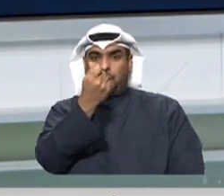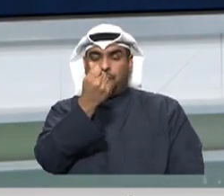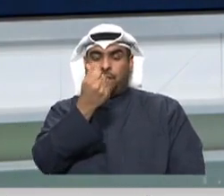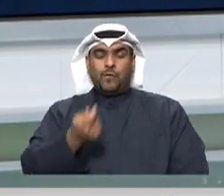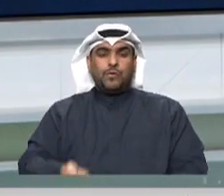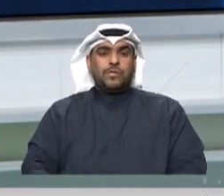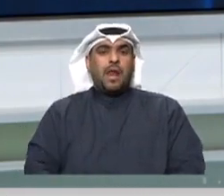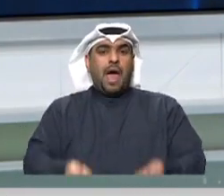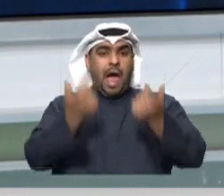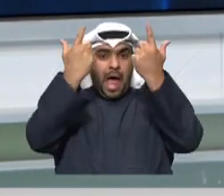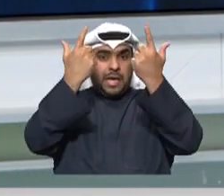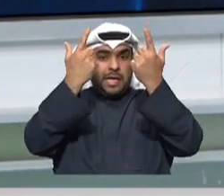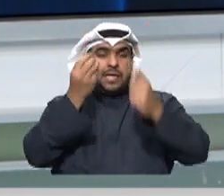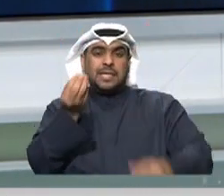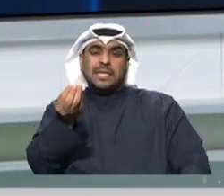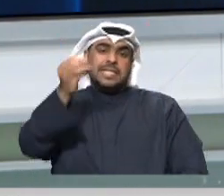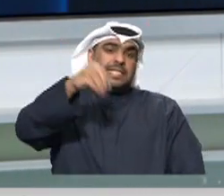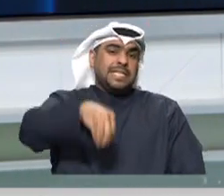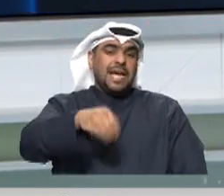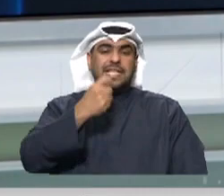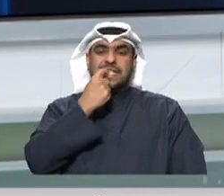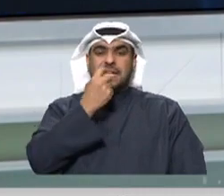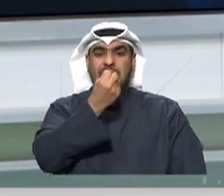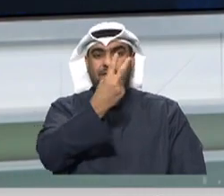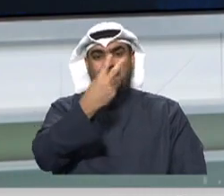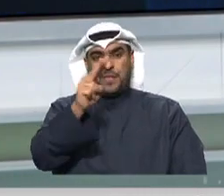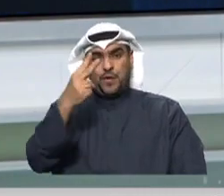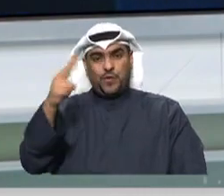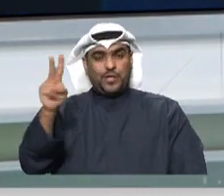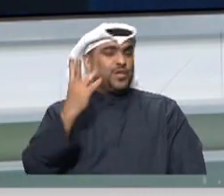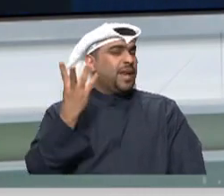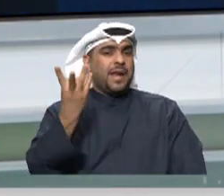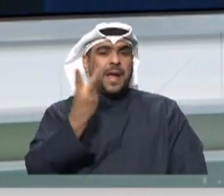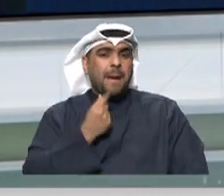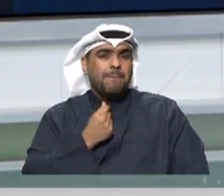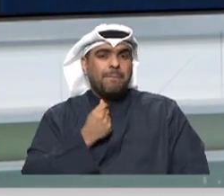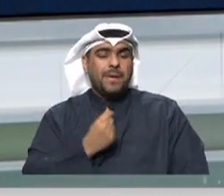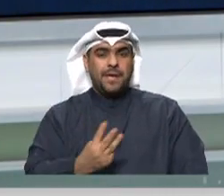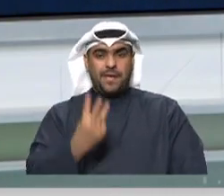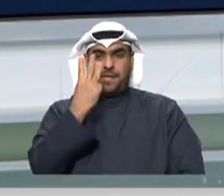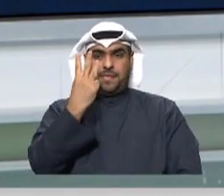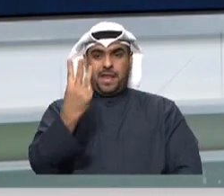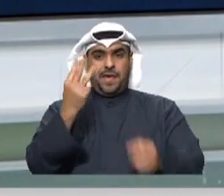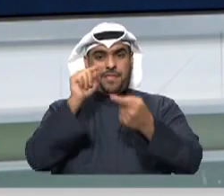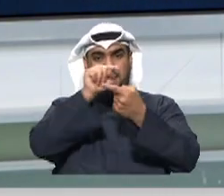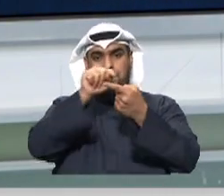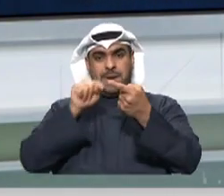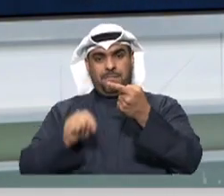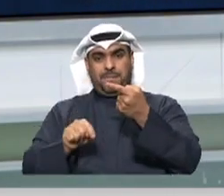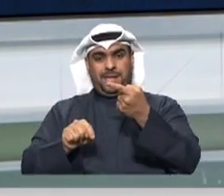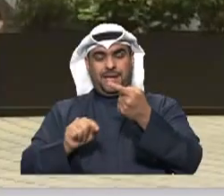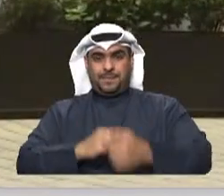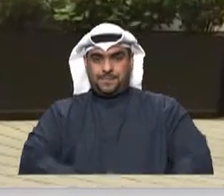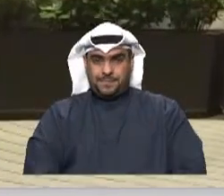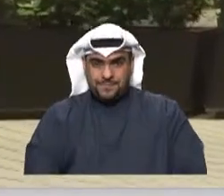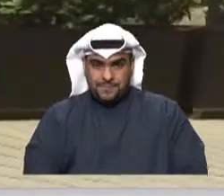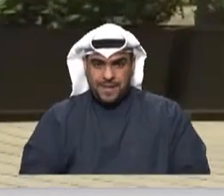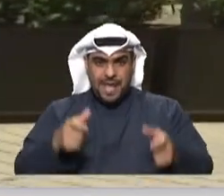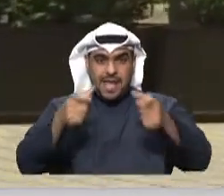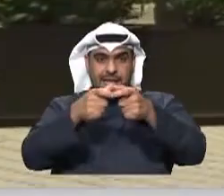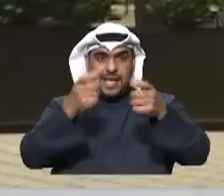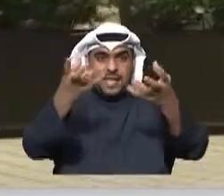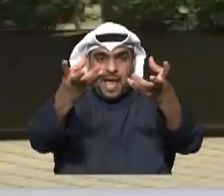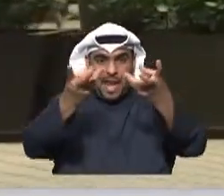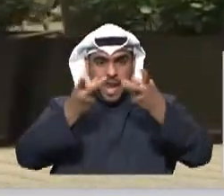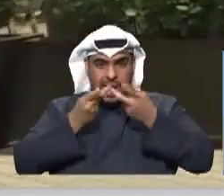في نهايه عام 2022 مقارنه مع نهايه عام 20 و21 وقالت الاحصاء عن الارقام